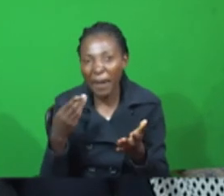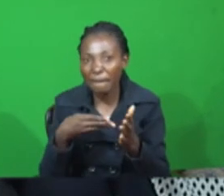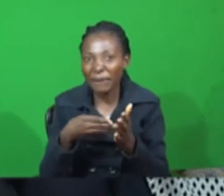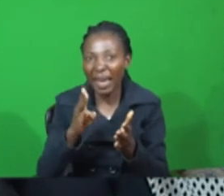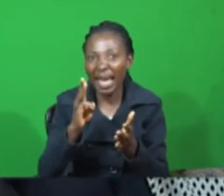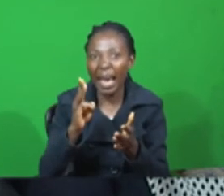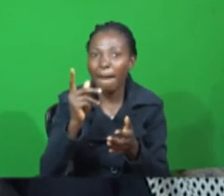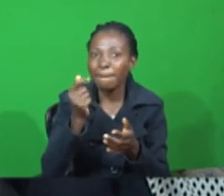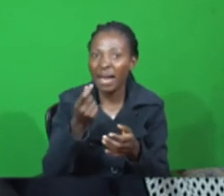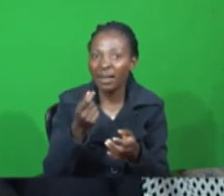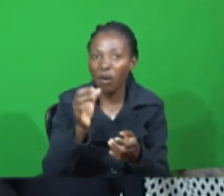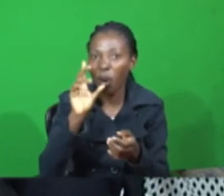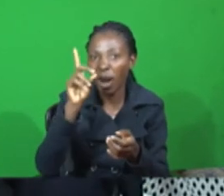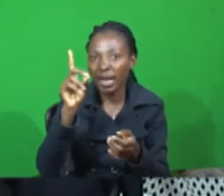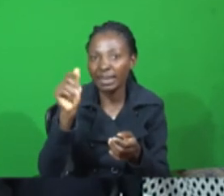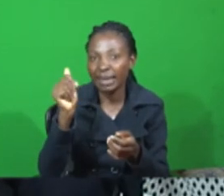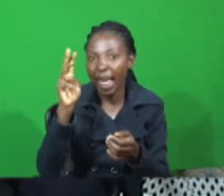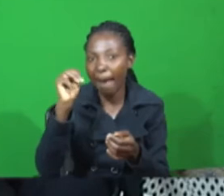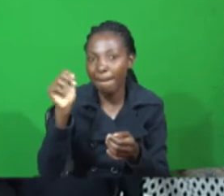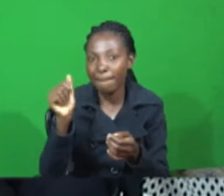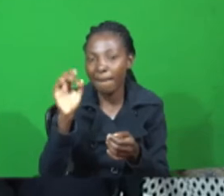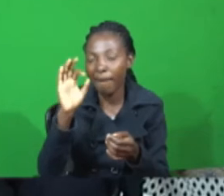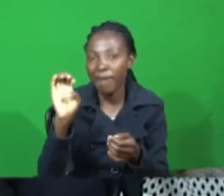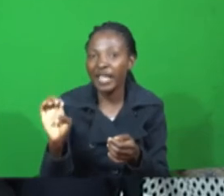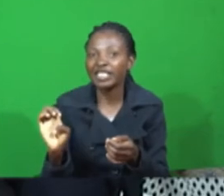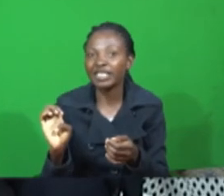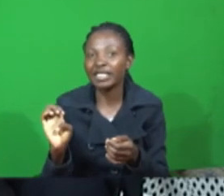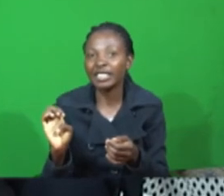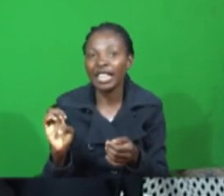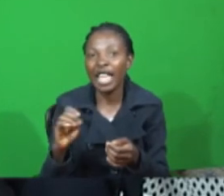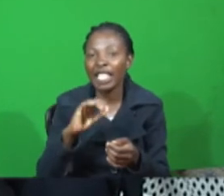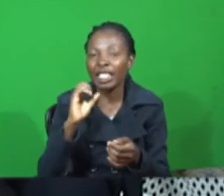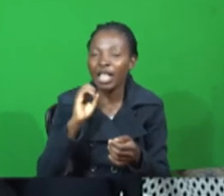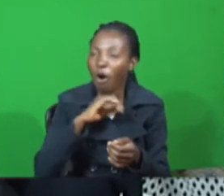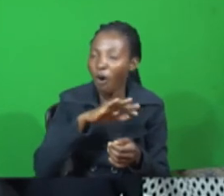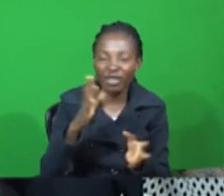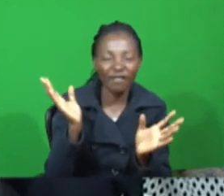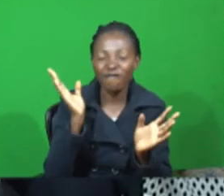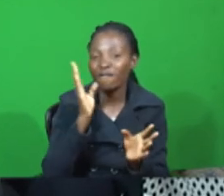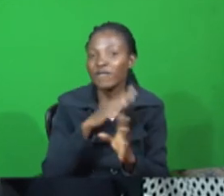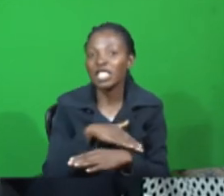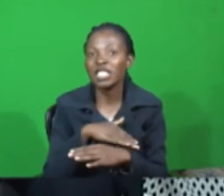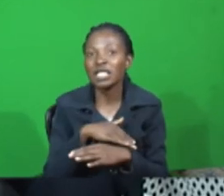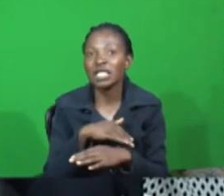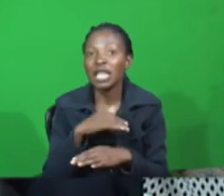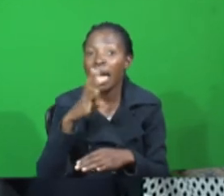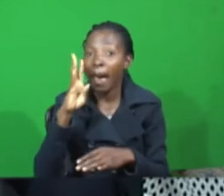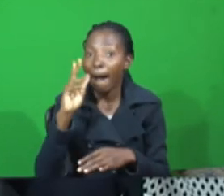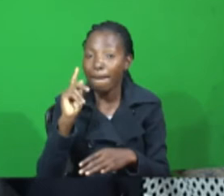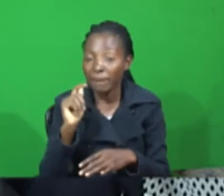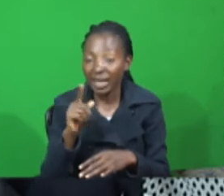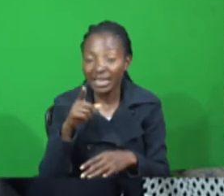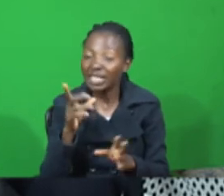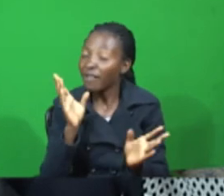nyaya yapera yapera padare rekuno kudare rekubhadharo pasta yapera padare renyu ramaudedza unoita kuti vatereri